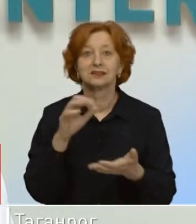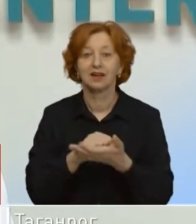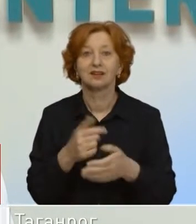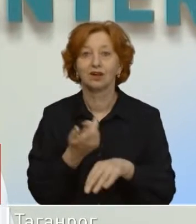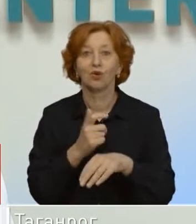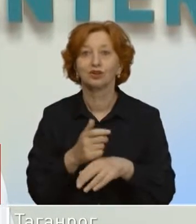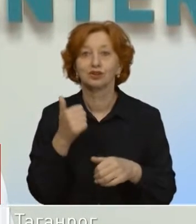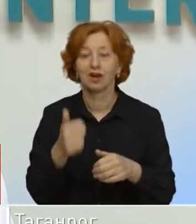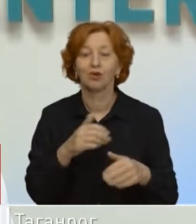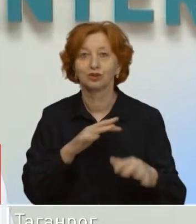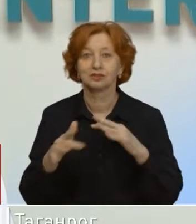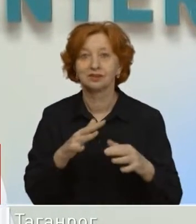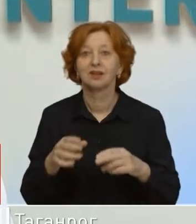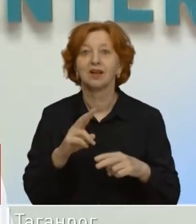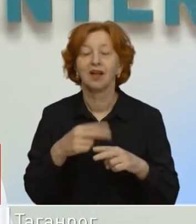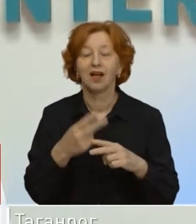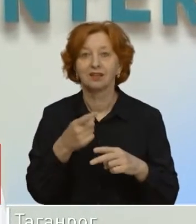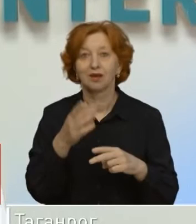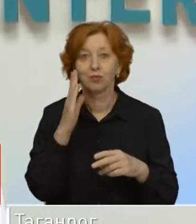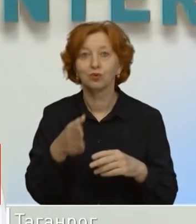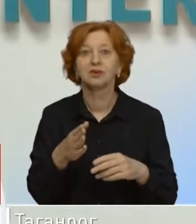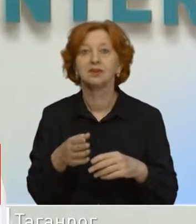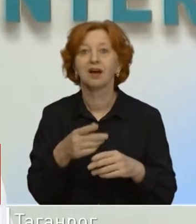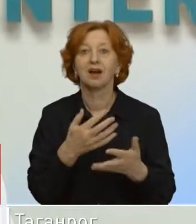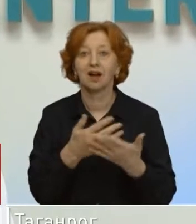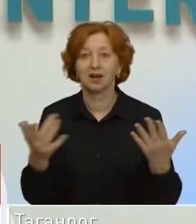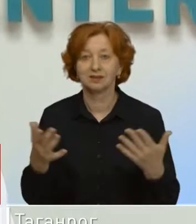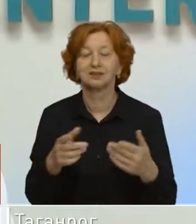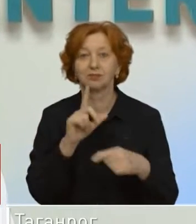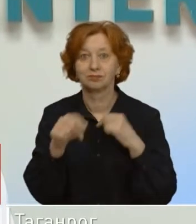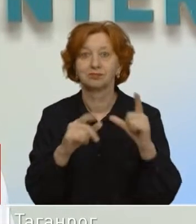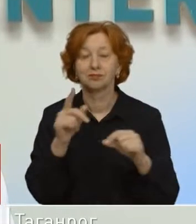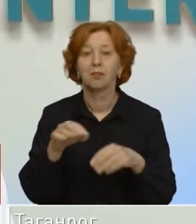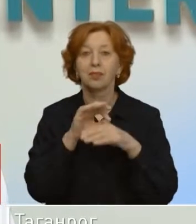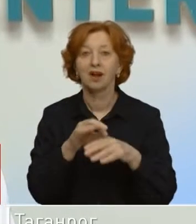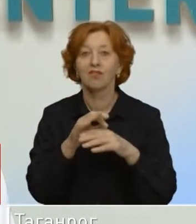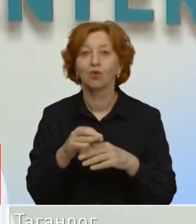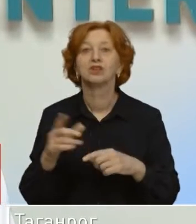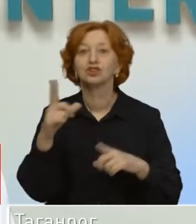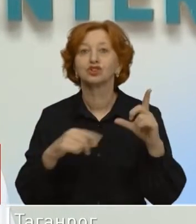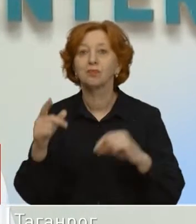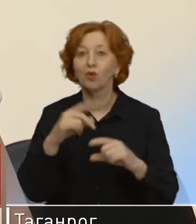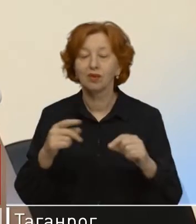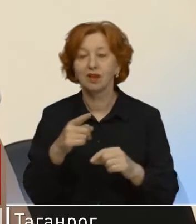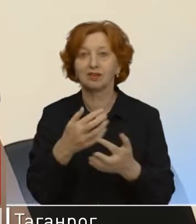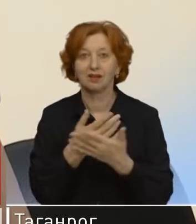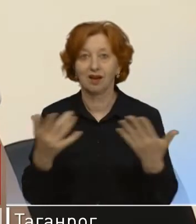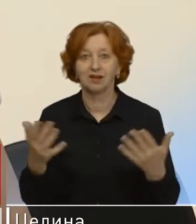гребные центры, как немецкий Дуйсбург, австрийский Линц, где регулярно проводятся чемпионаты, первенства мира и